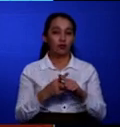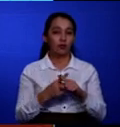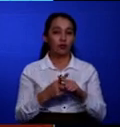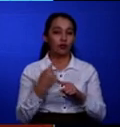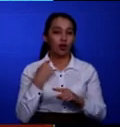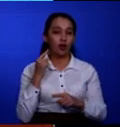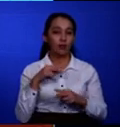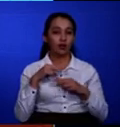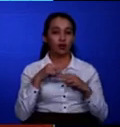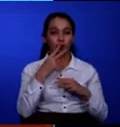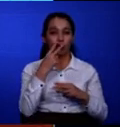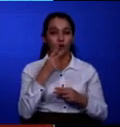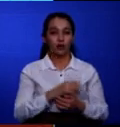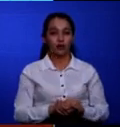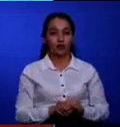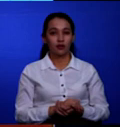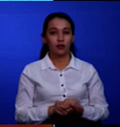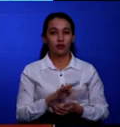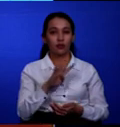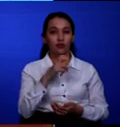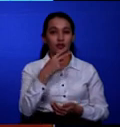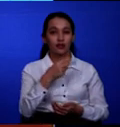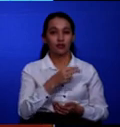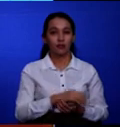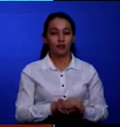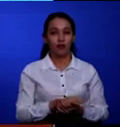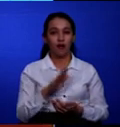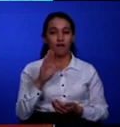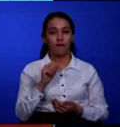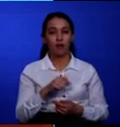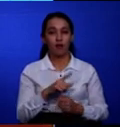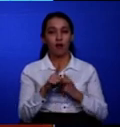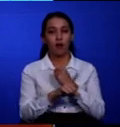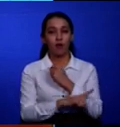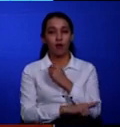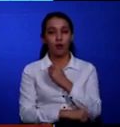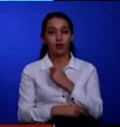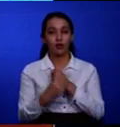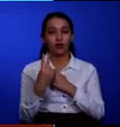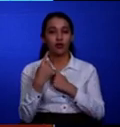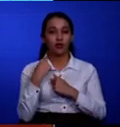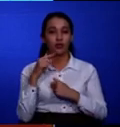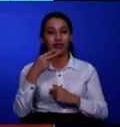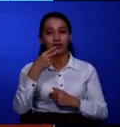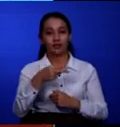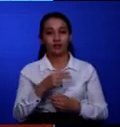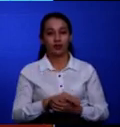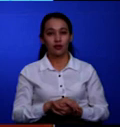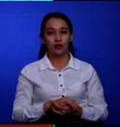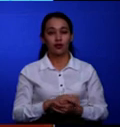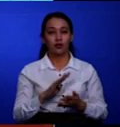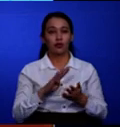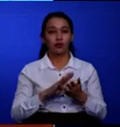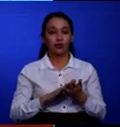bering bolajonlar. Birinchi qo'shiluvchida 420 turibdi va uning oxirgi ikki raqami 20. Biz 90 ni